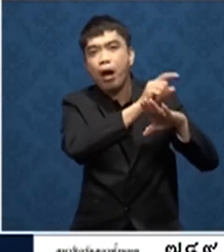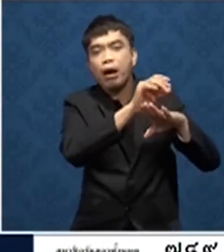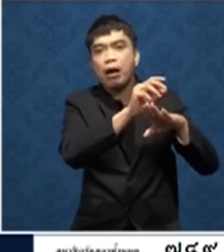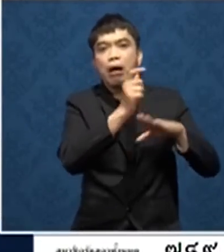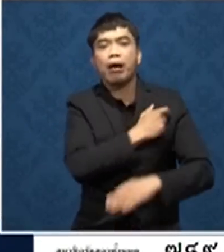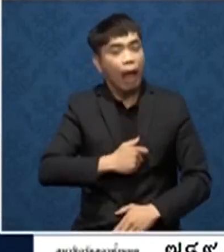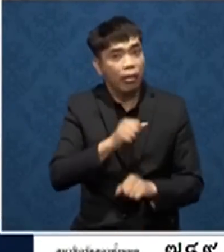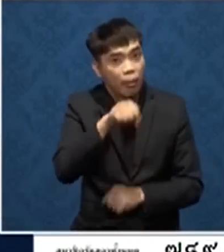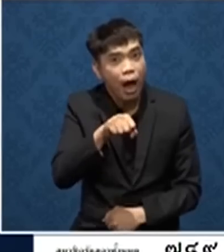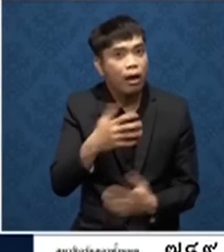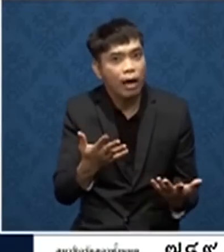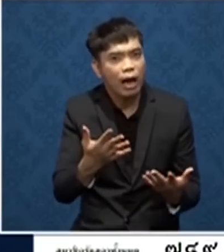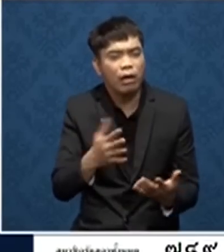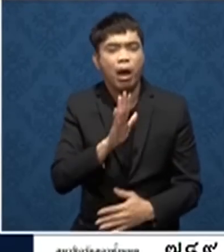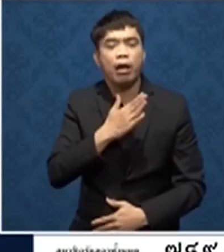นึง